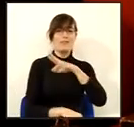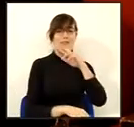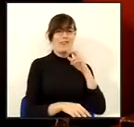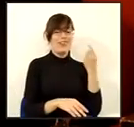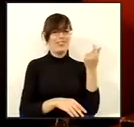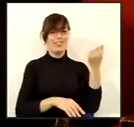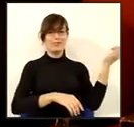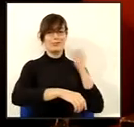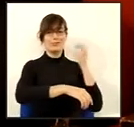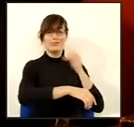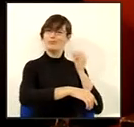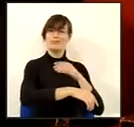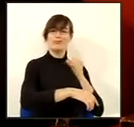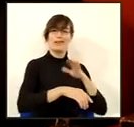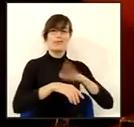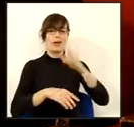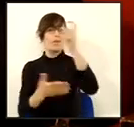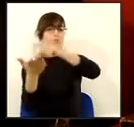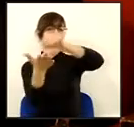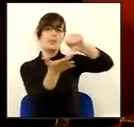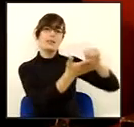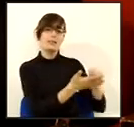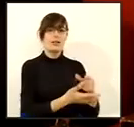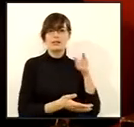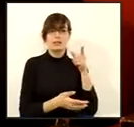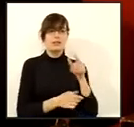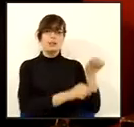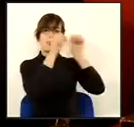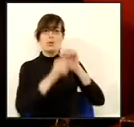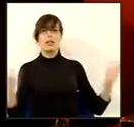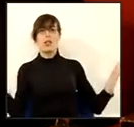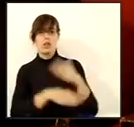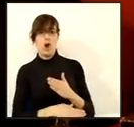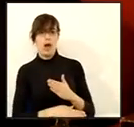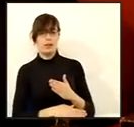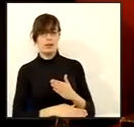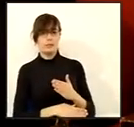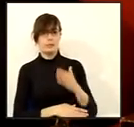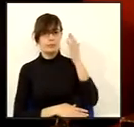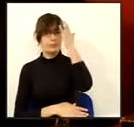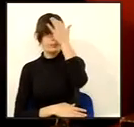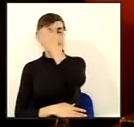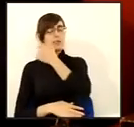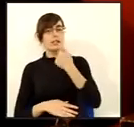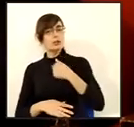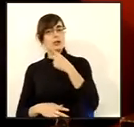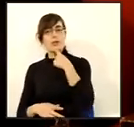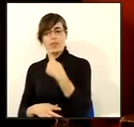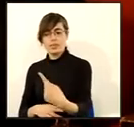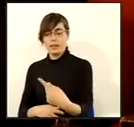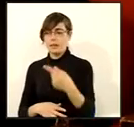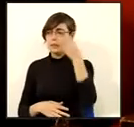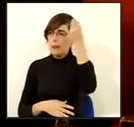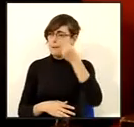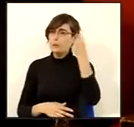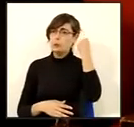o privats dels ciutadans que es troben desprotegits davant d'ella. Li deia, crec recordar en